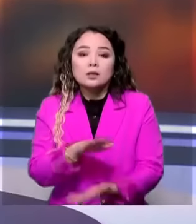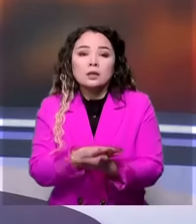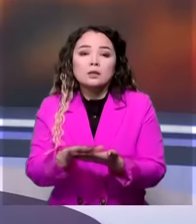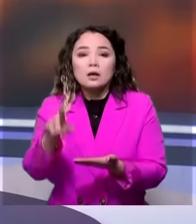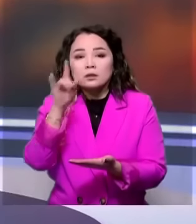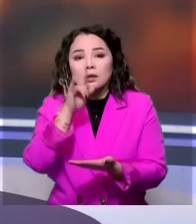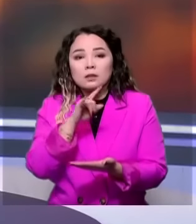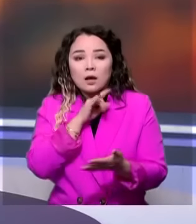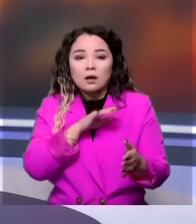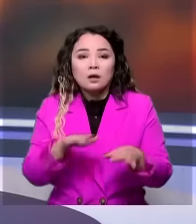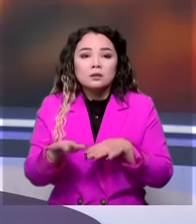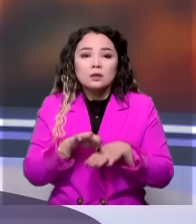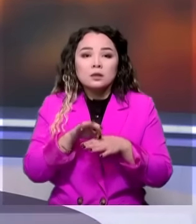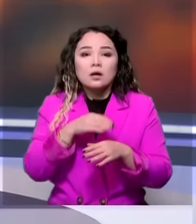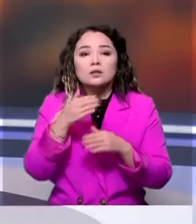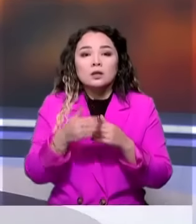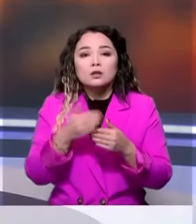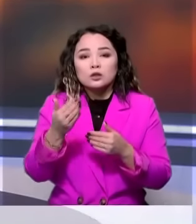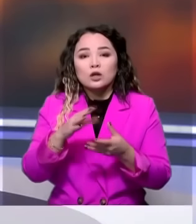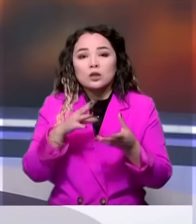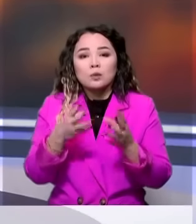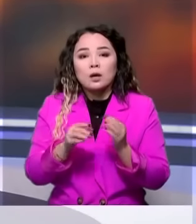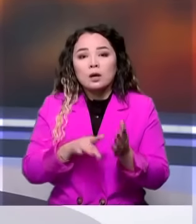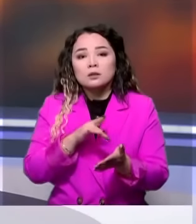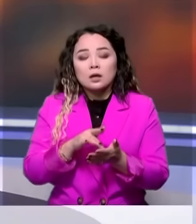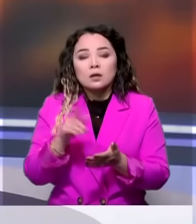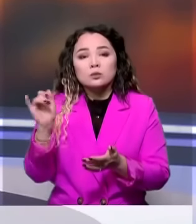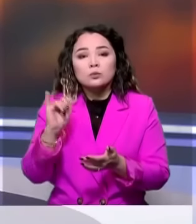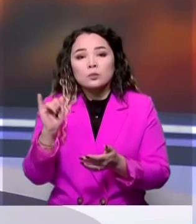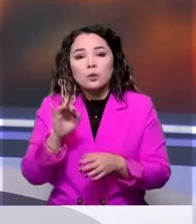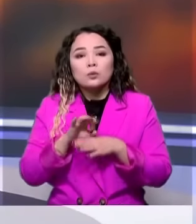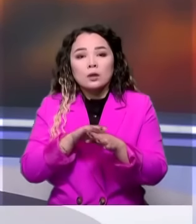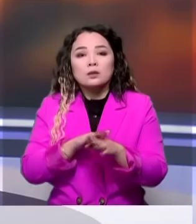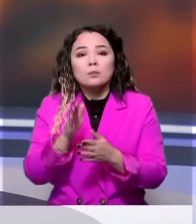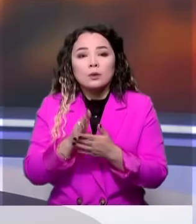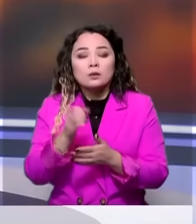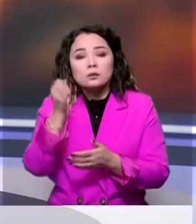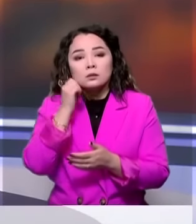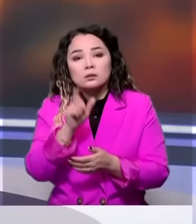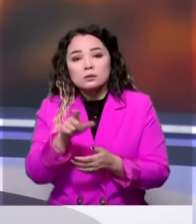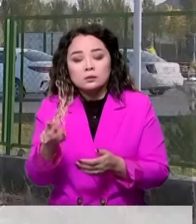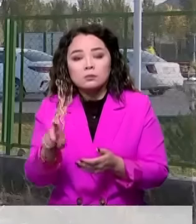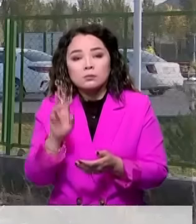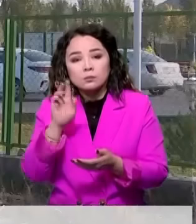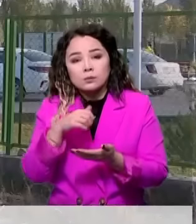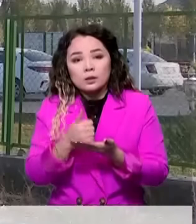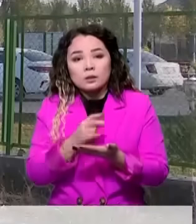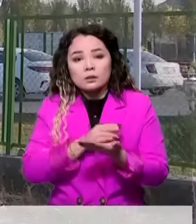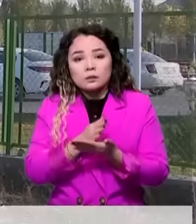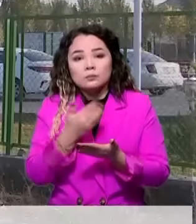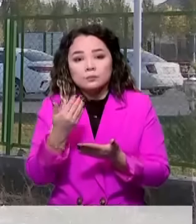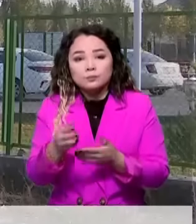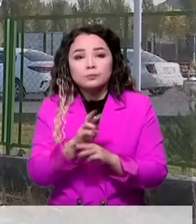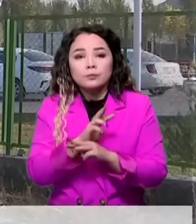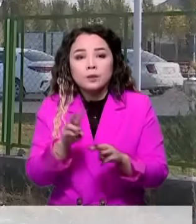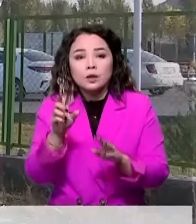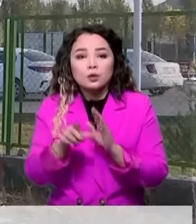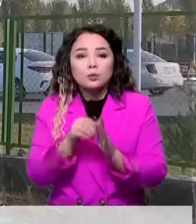Түркістанда «Таза Қазақстан» акциясы аясында жалпы қалалық сенбілік өтті. Оған ардагерлер ұйымы, мемлекеттік қызметкерлер,